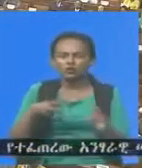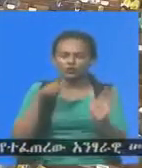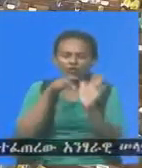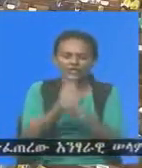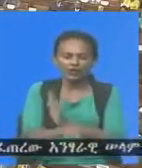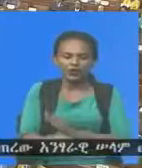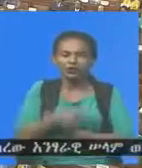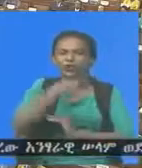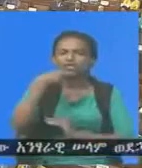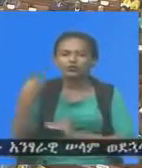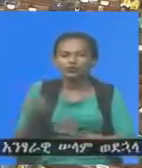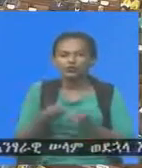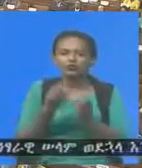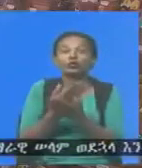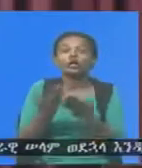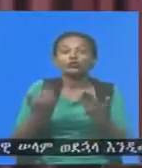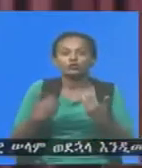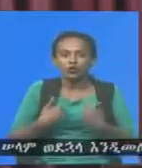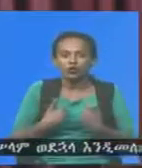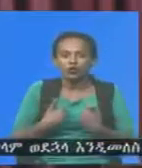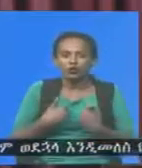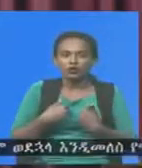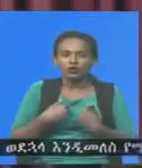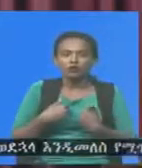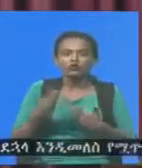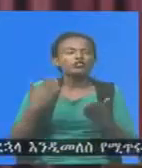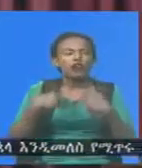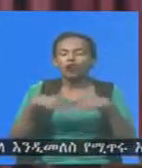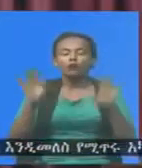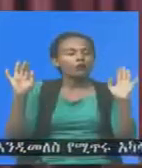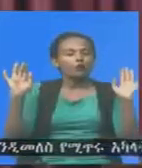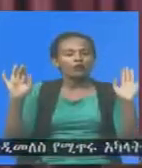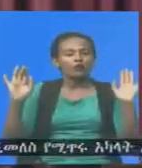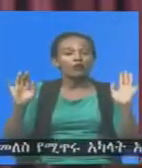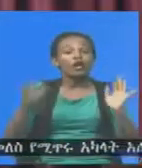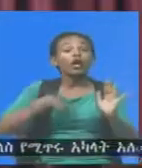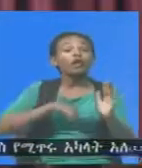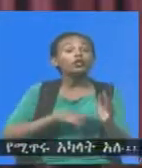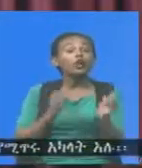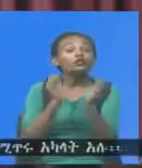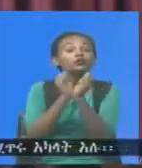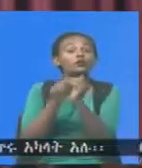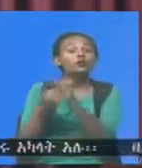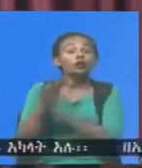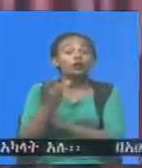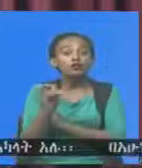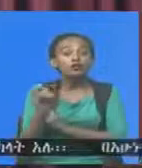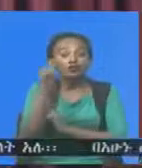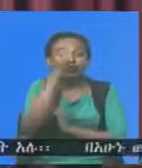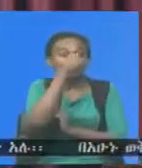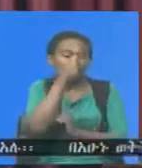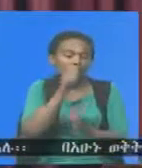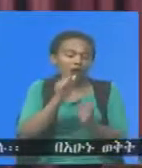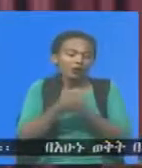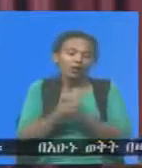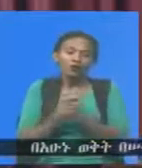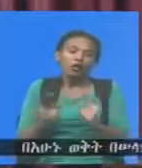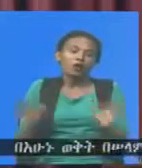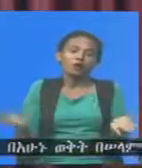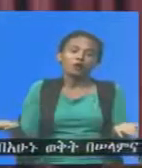አለ። ለሰበብ ችግር አልነበረውም። እኛ እስር ቤት ብንገባ ግን ለኢትዮጵያ ለውጥ የለውም።